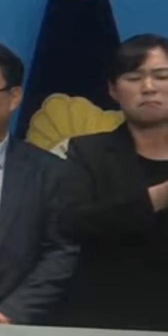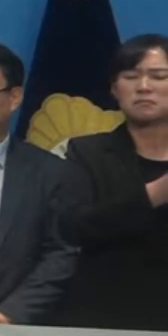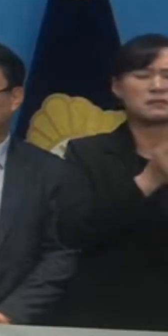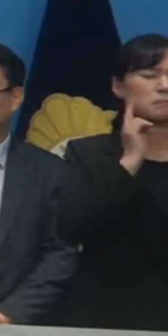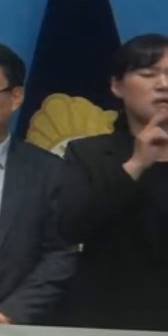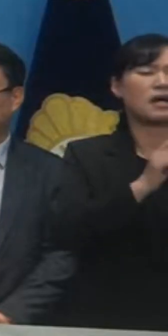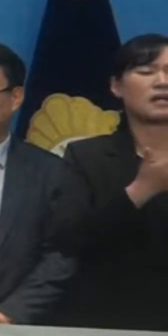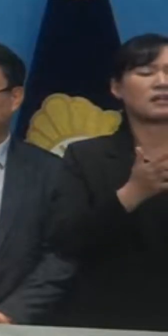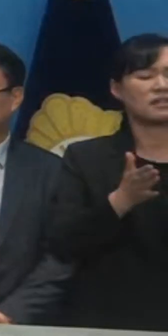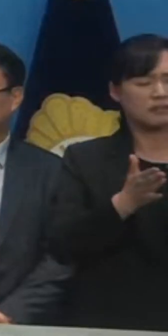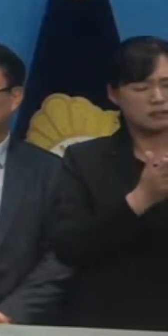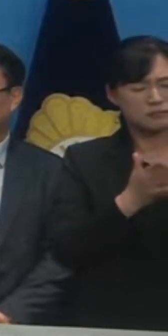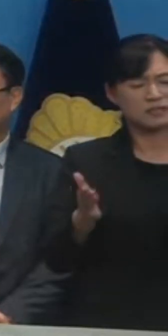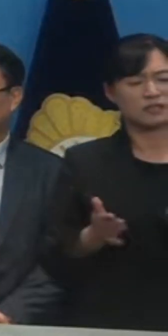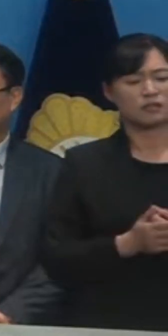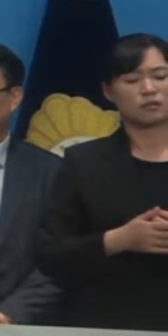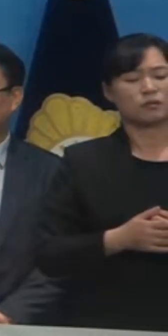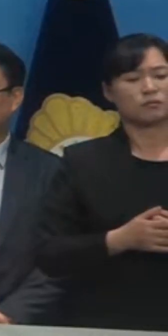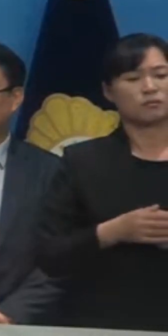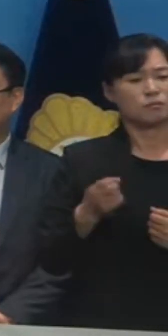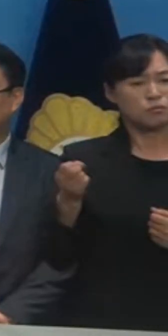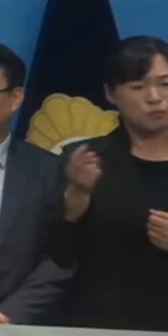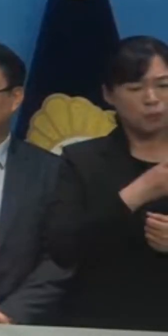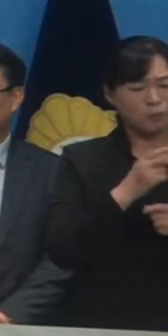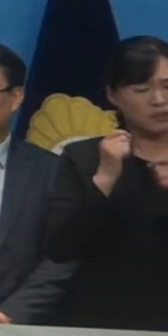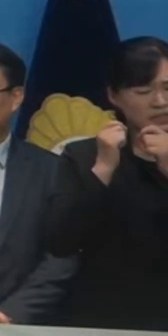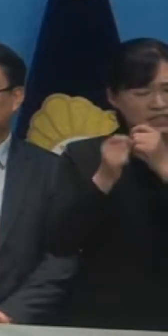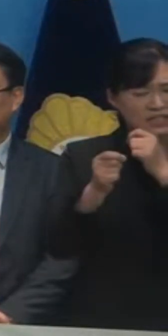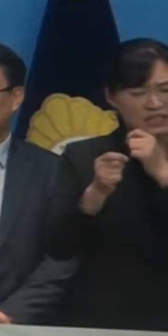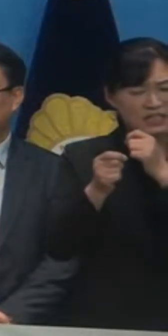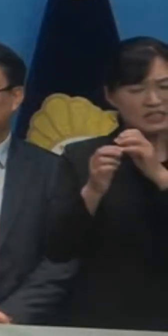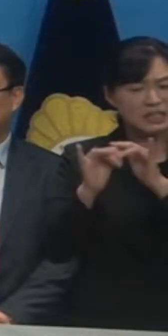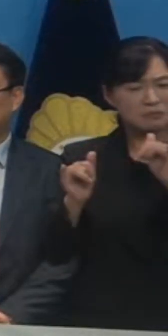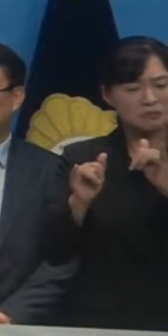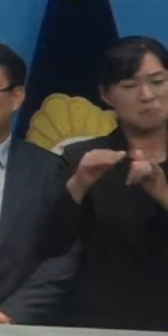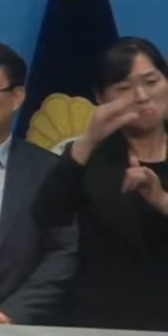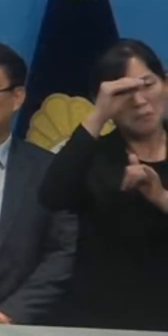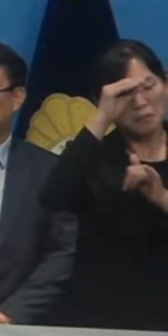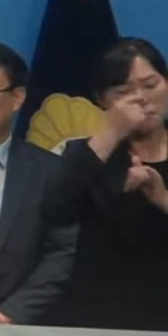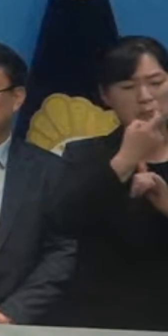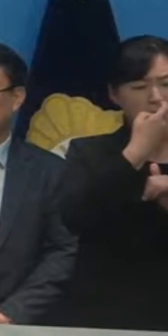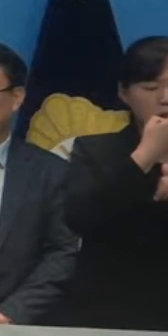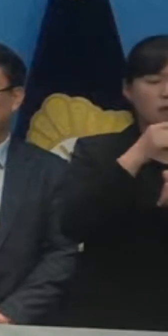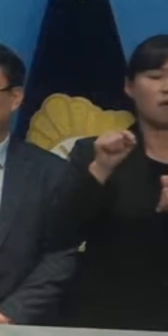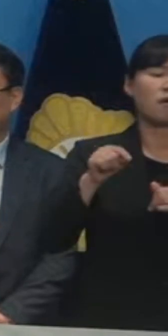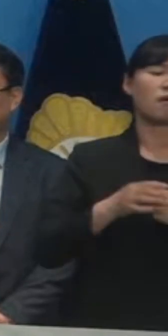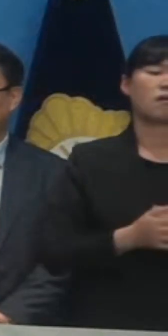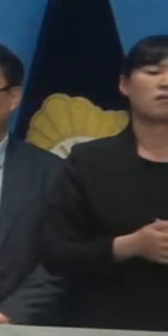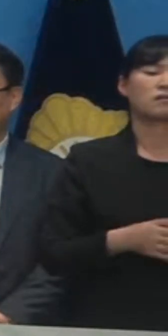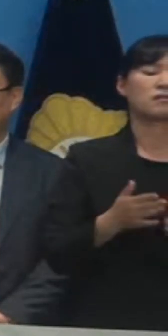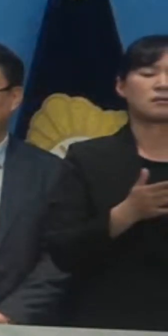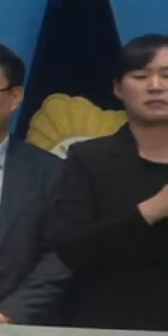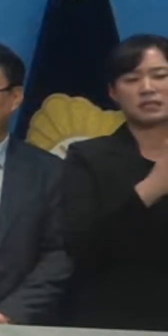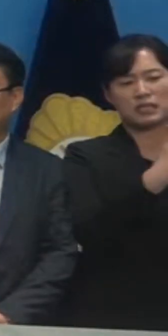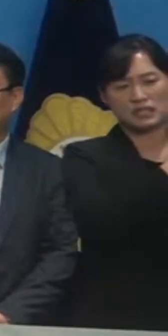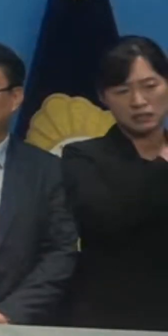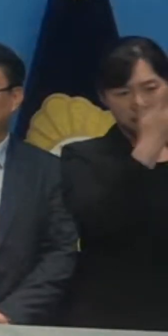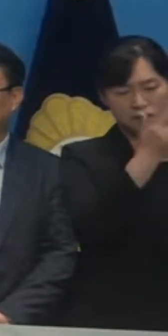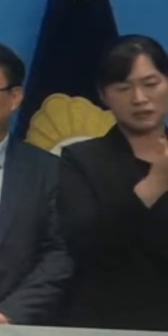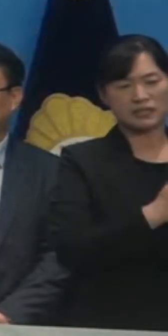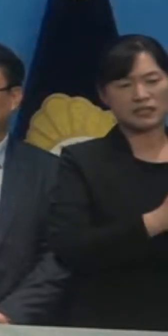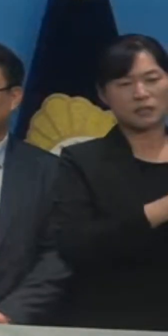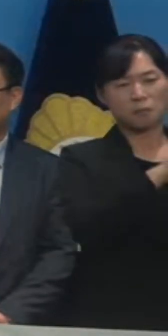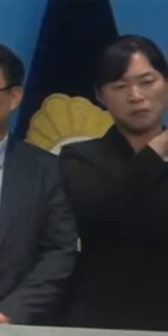앞서서 말씀드린 것 같이 똑같이 사기범들을 따라서 사기치고 있습니다. 이번에 민주당 이재명 후보님의